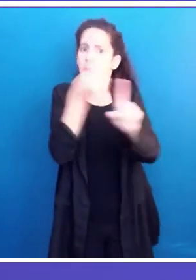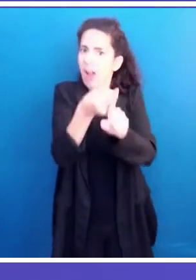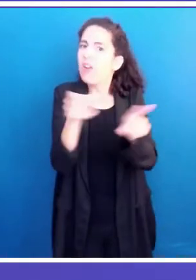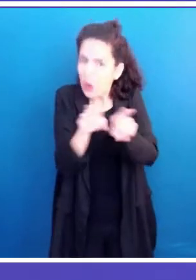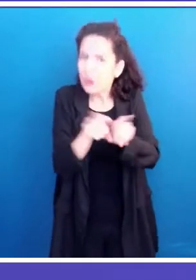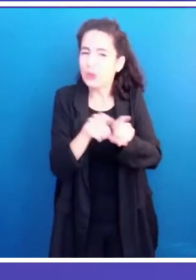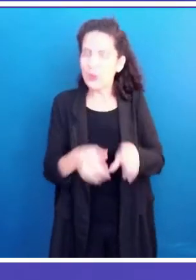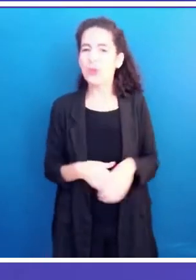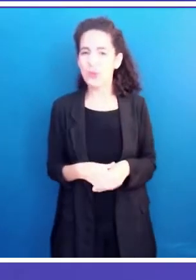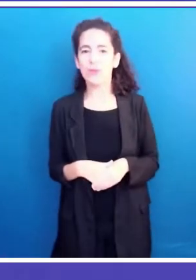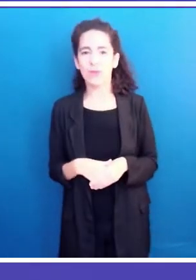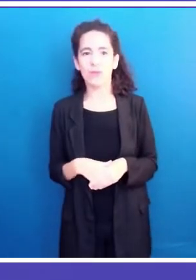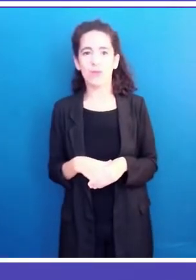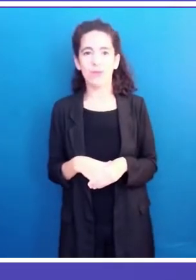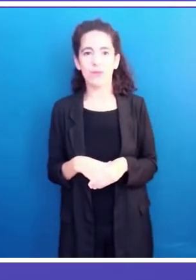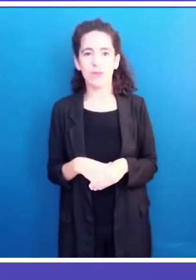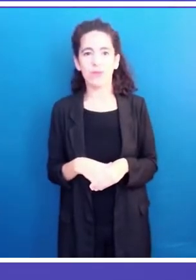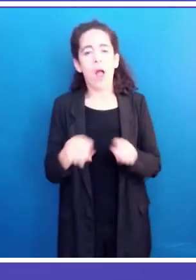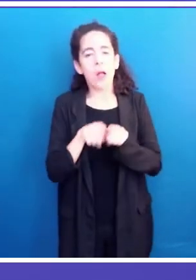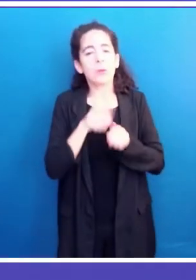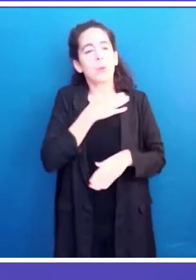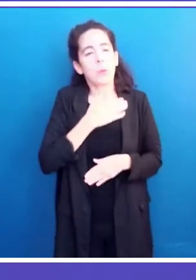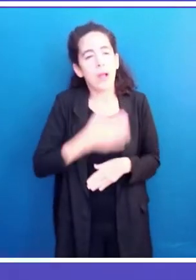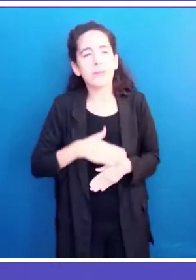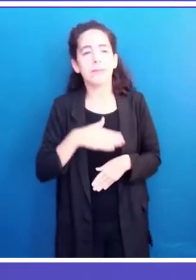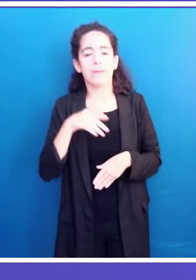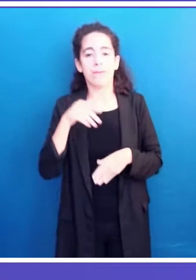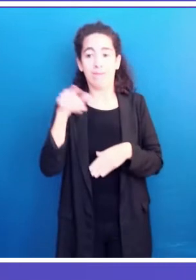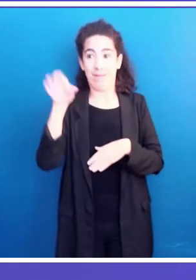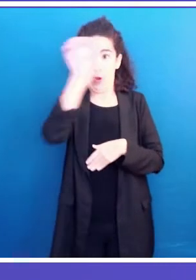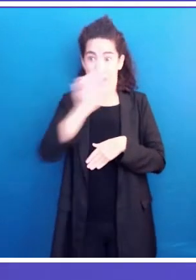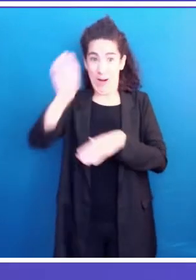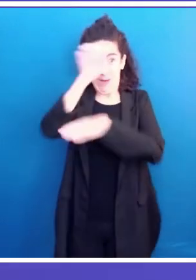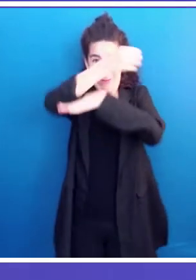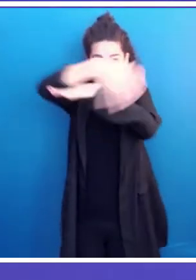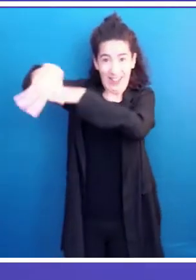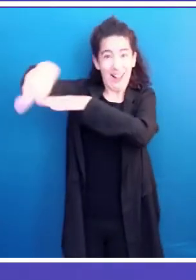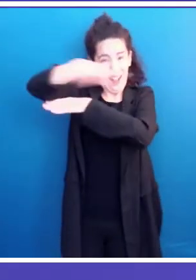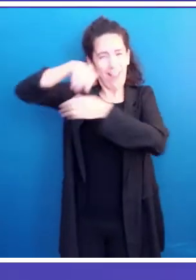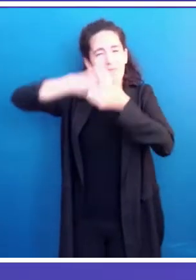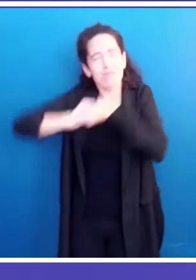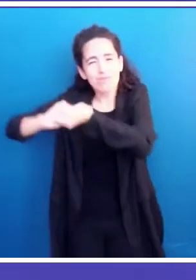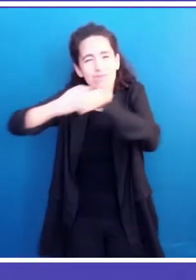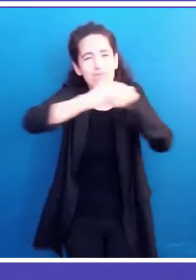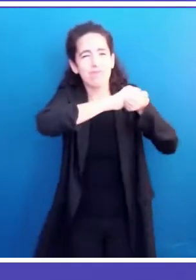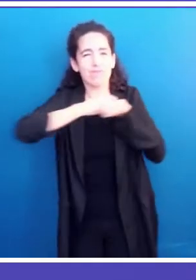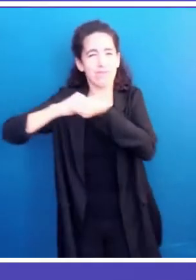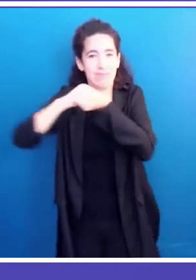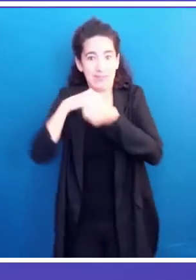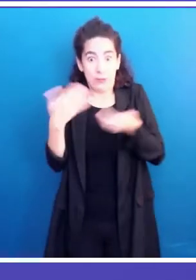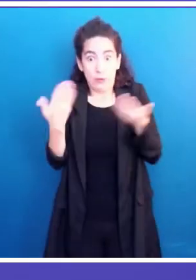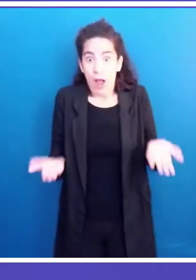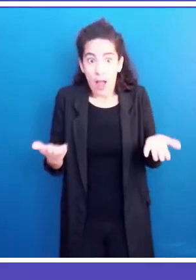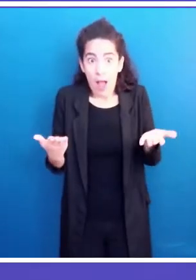وما شابه. واسمحوا لي بأن أعيد التذكير بأهمية التآزر والتعاون في منطقة المتوسط، وهذه